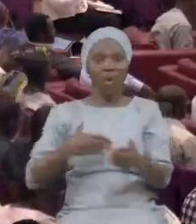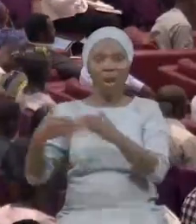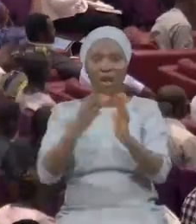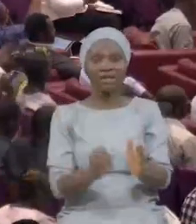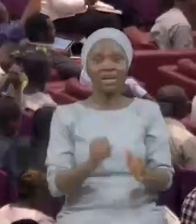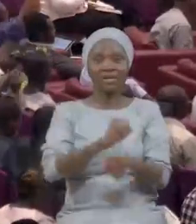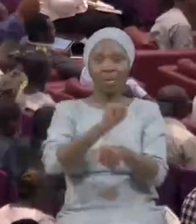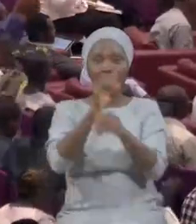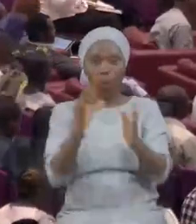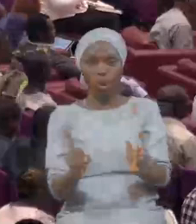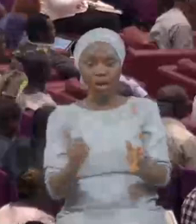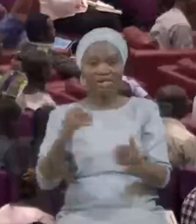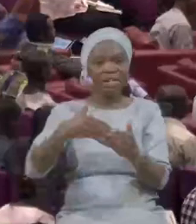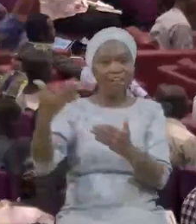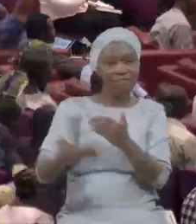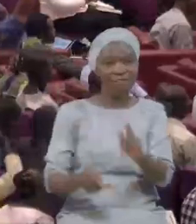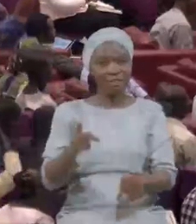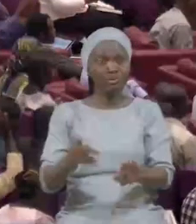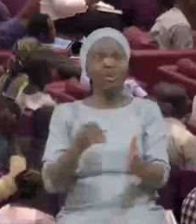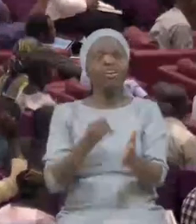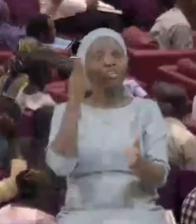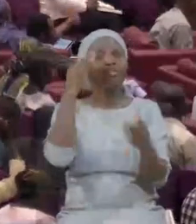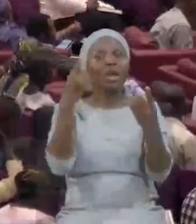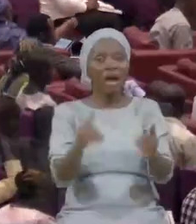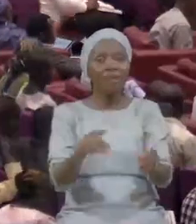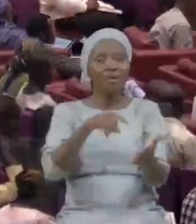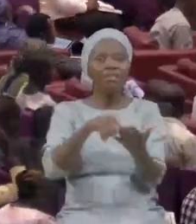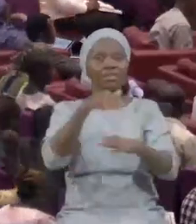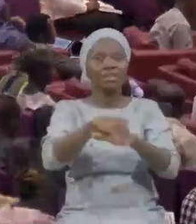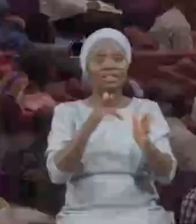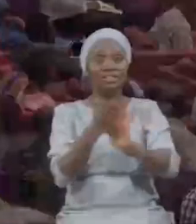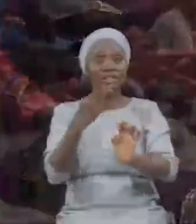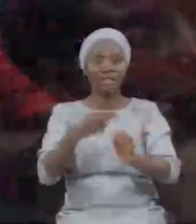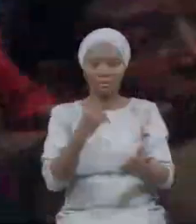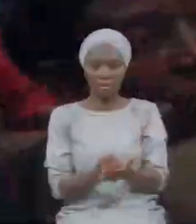les invités, cela va s'accomplir ce soir. Après cela,